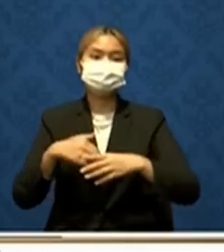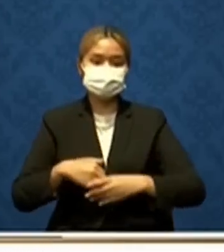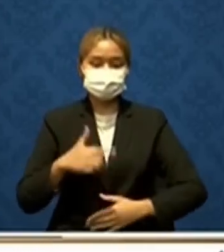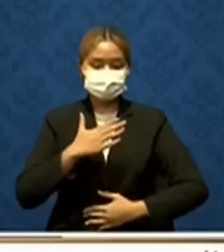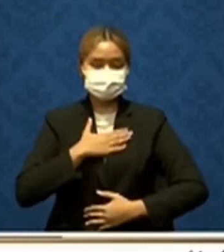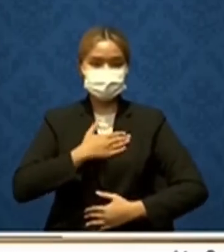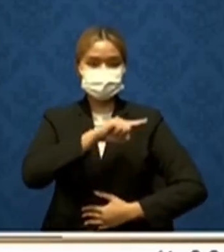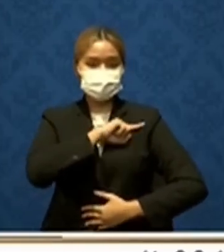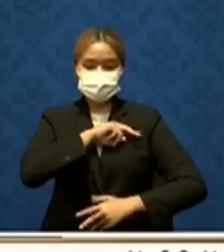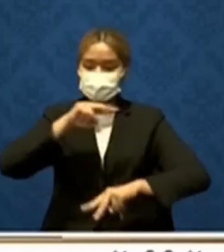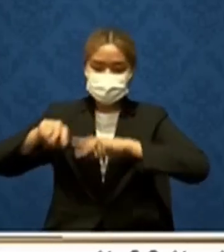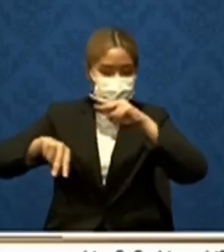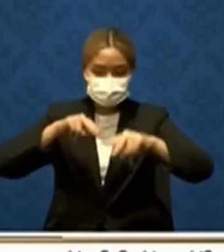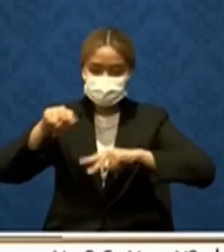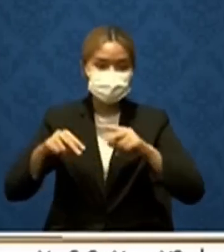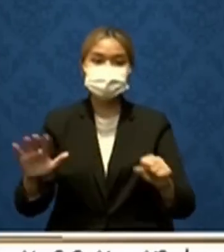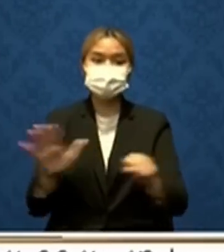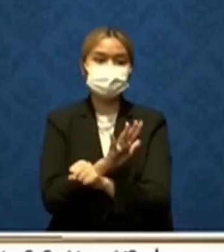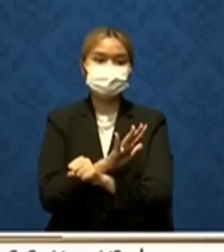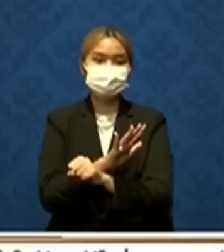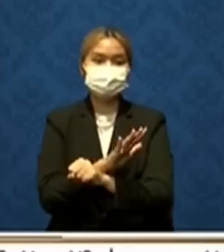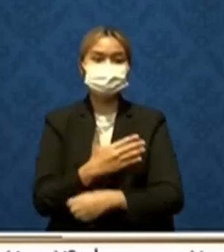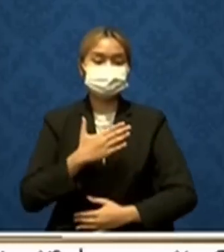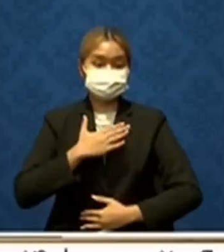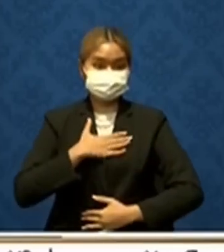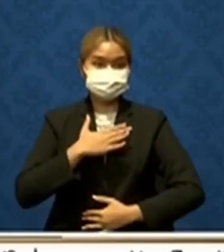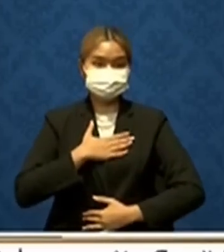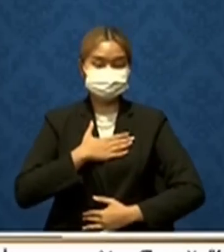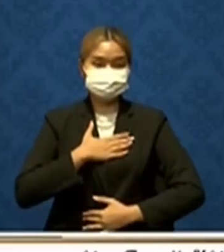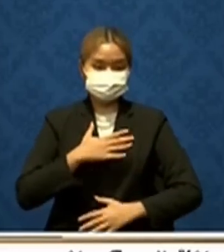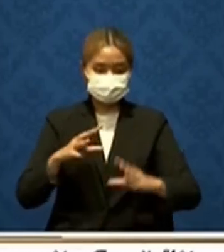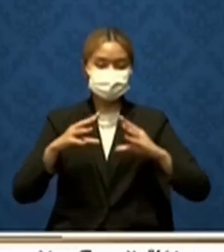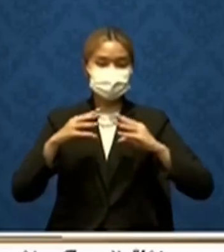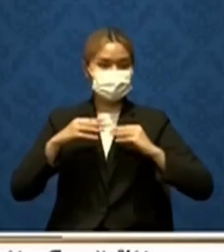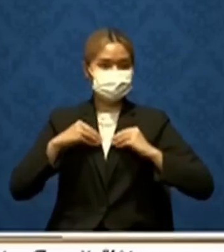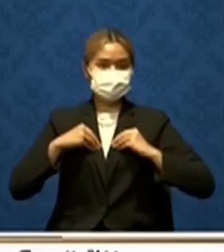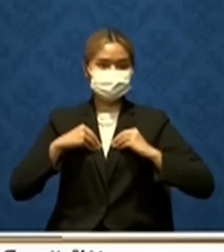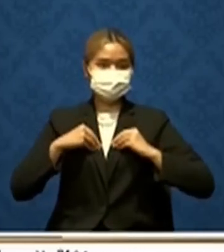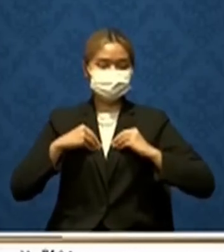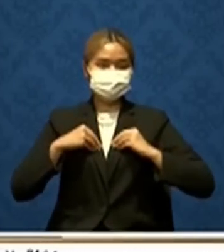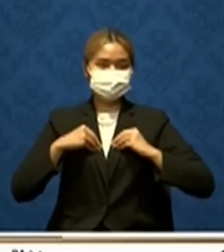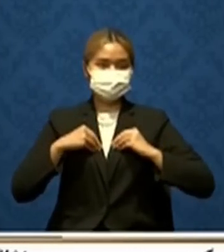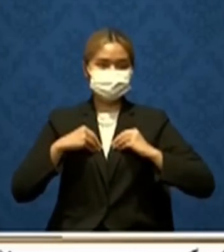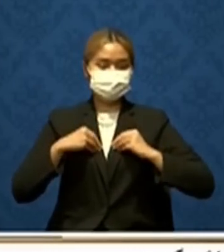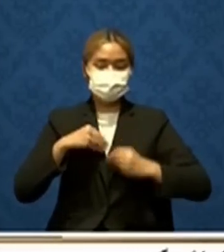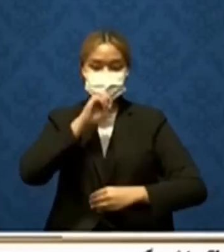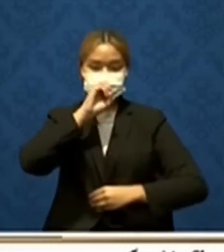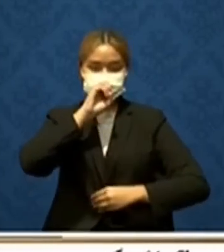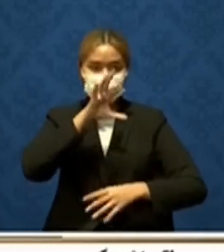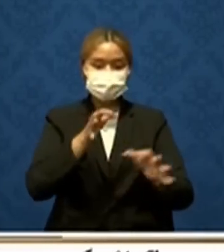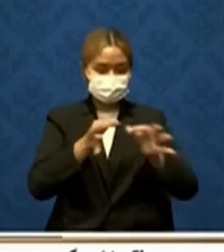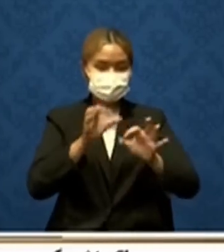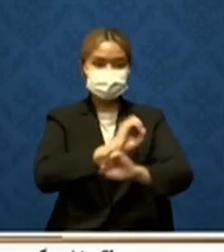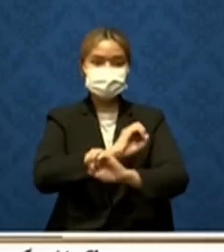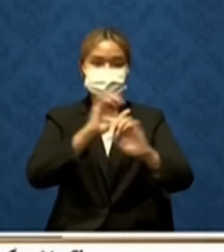กฎหมายให้อำนาจผมนี่คือสิ่งที่ผมยืนยันผูกพันไว้กับสภาแห่งนี้